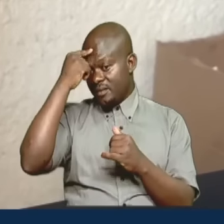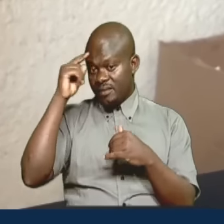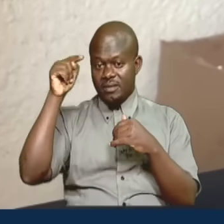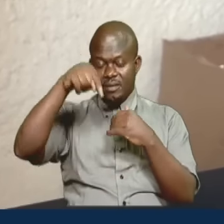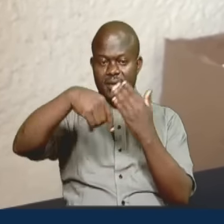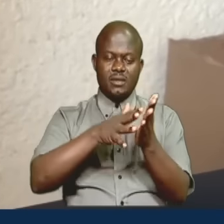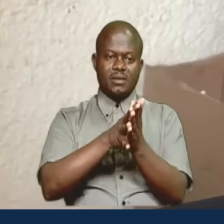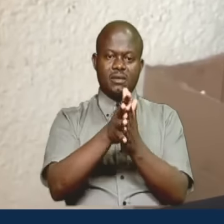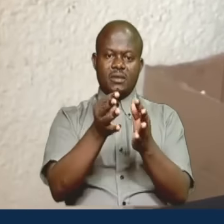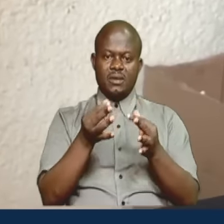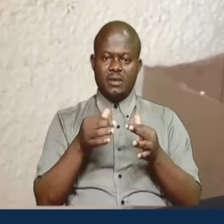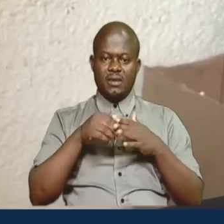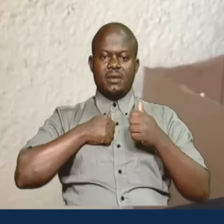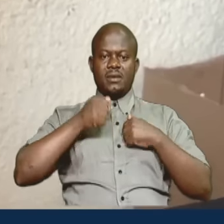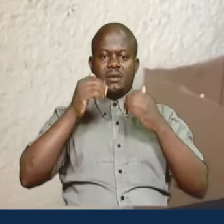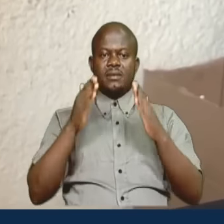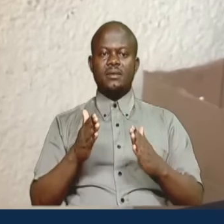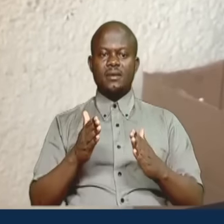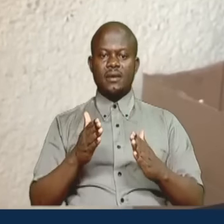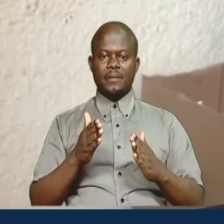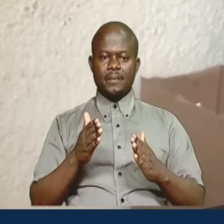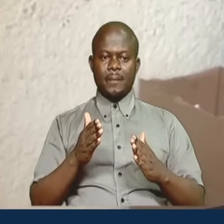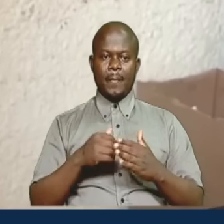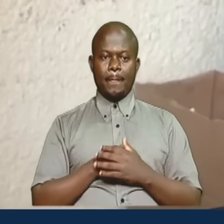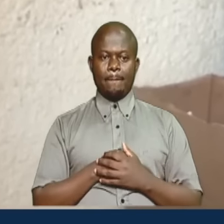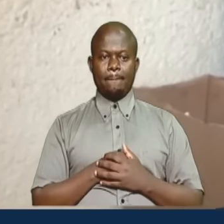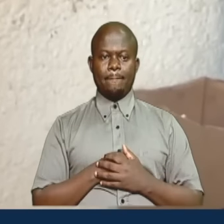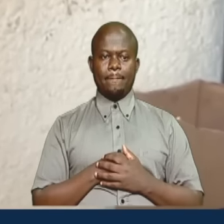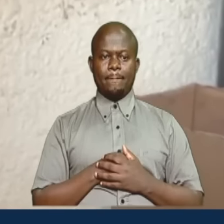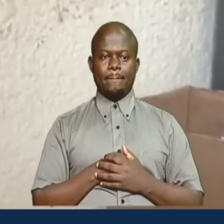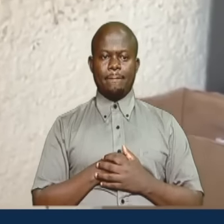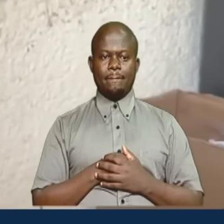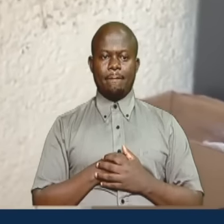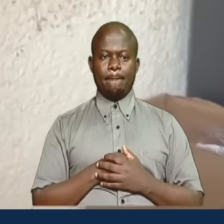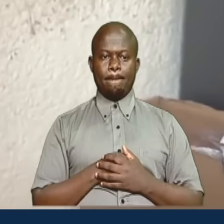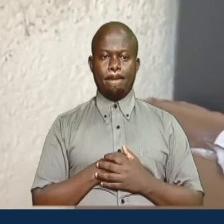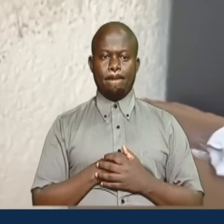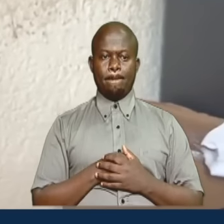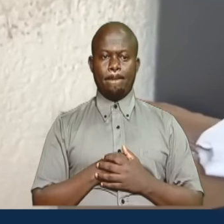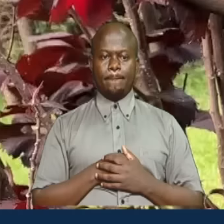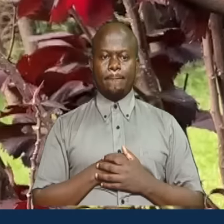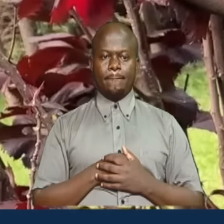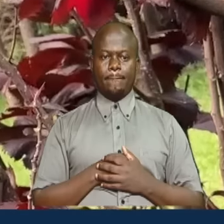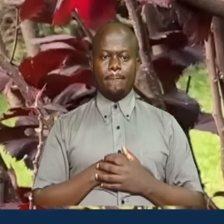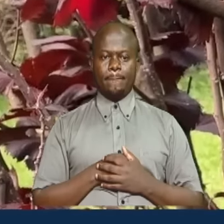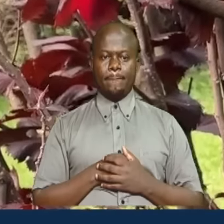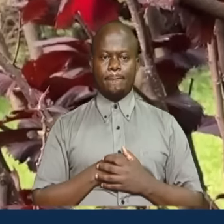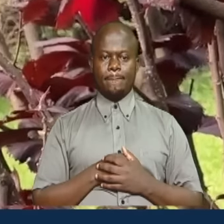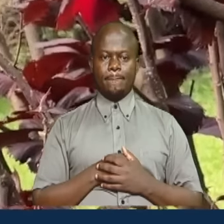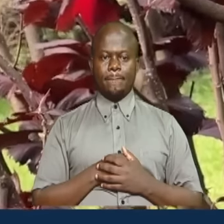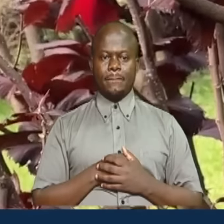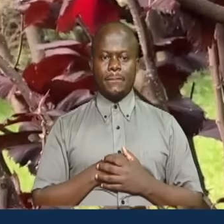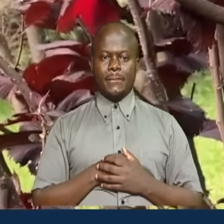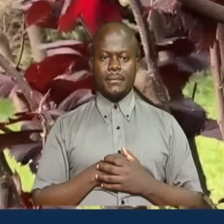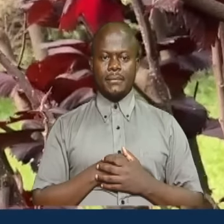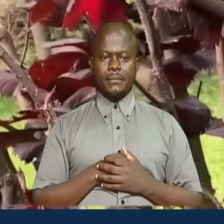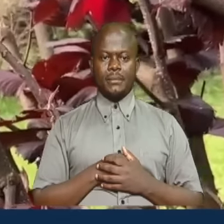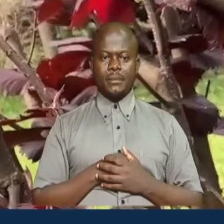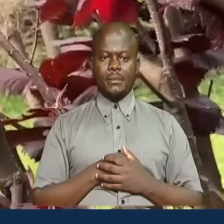gushora imari mu Rwanda. We would like more Indians to come here and explore another business ideas. 2 years me here